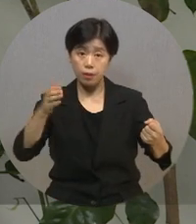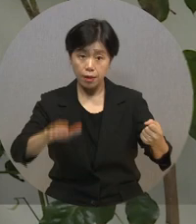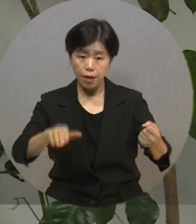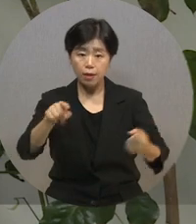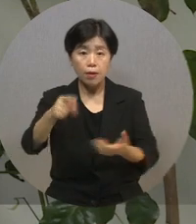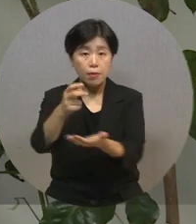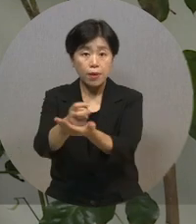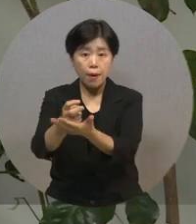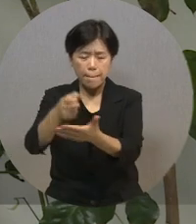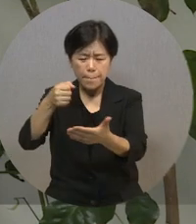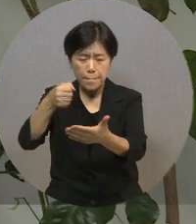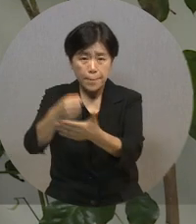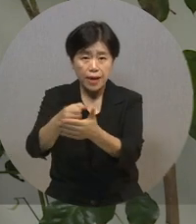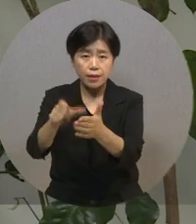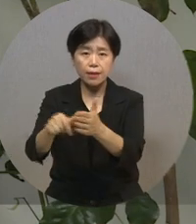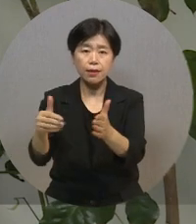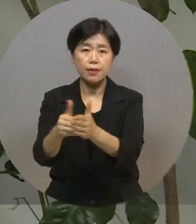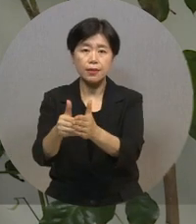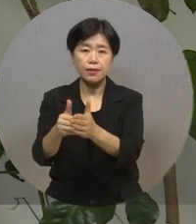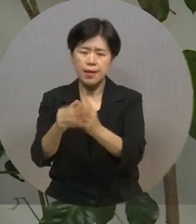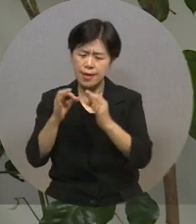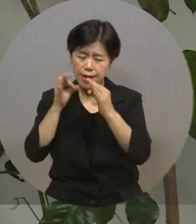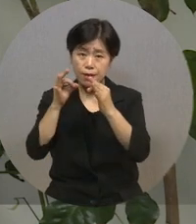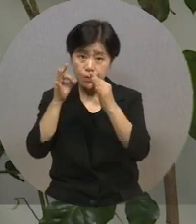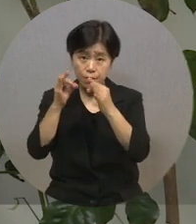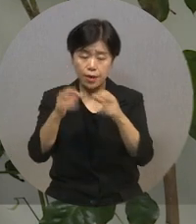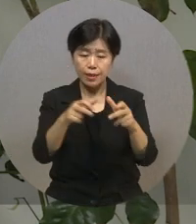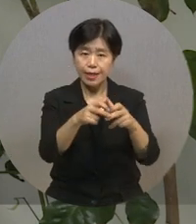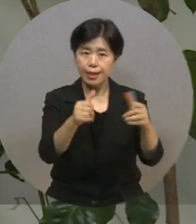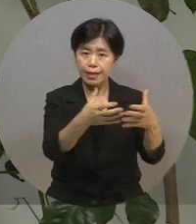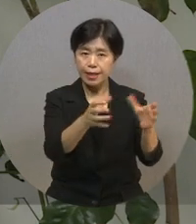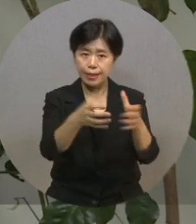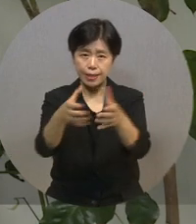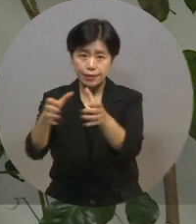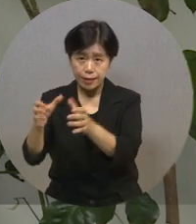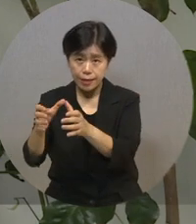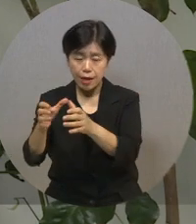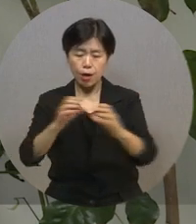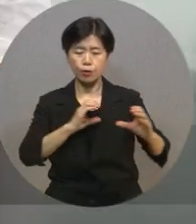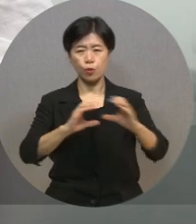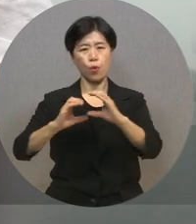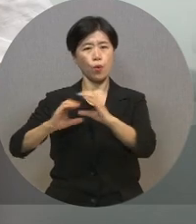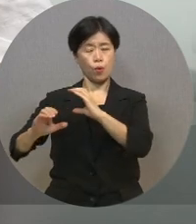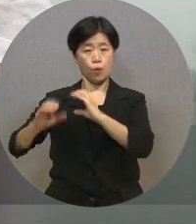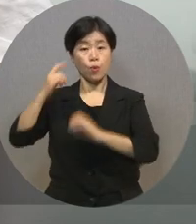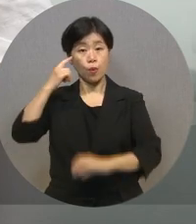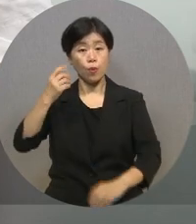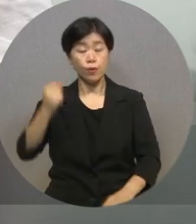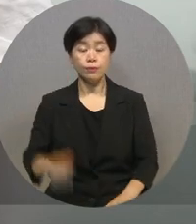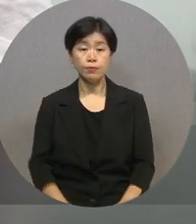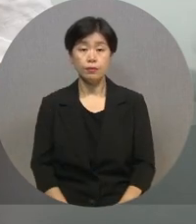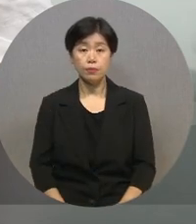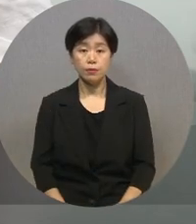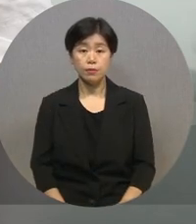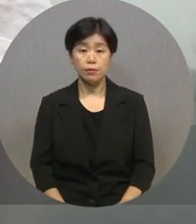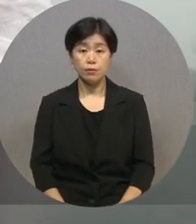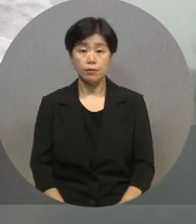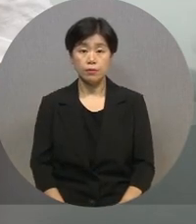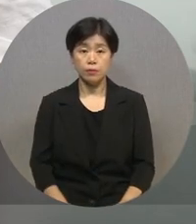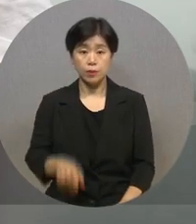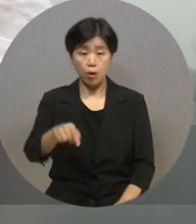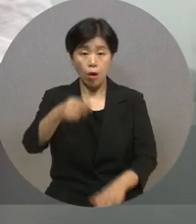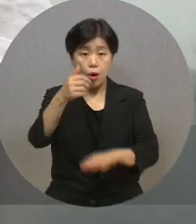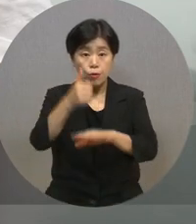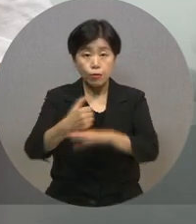제도가 만들어지기까지 끊임없이 장애인 단체들과 연대하면서 소통하겠다라는 것이고요. 결국은 이제 이런 걸 하는 것이 사람이지